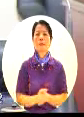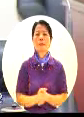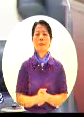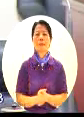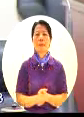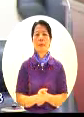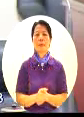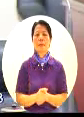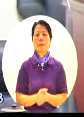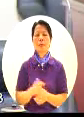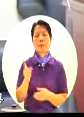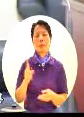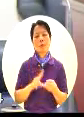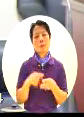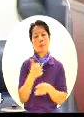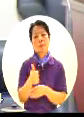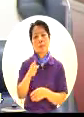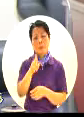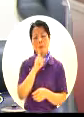许大主委，